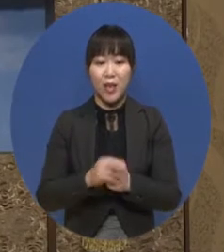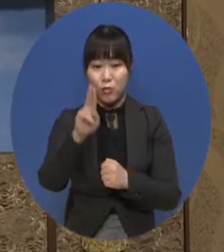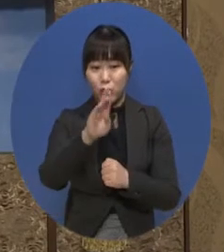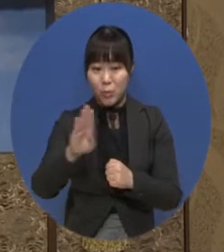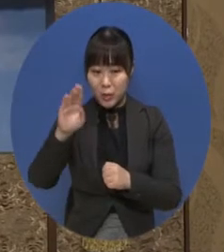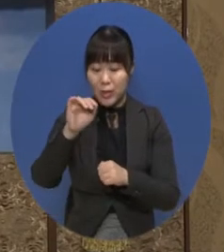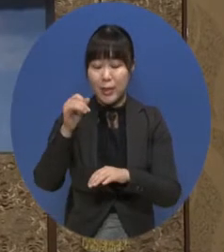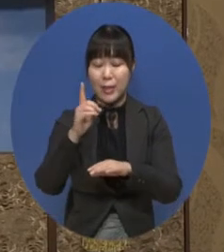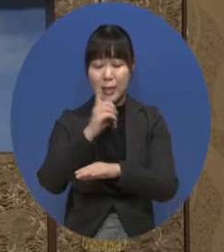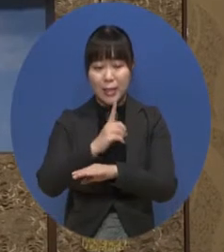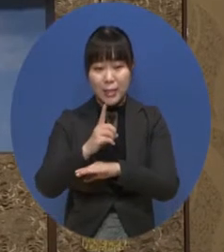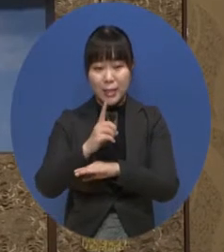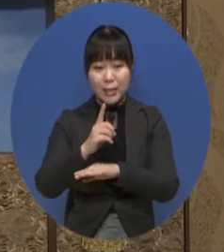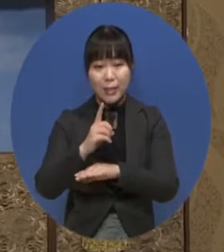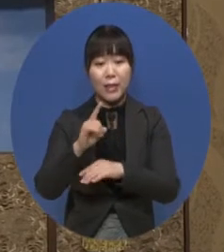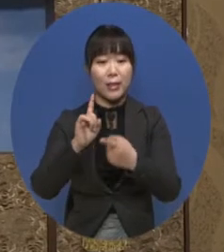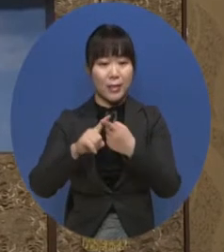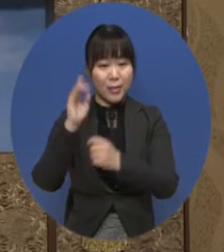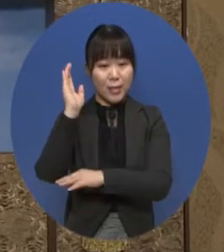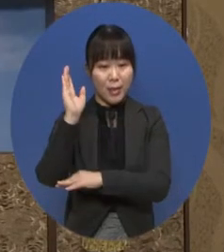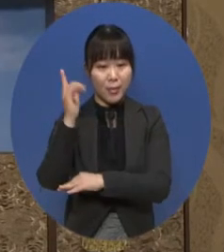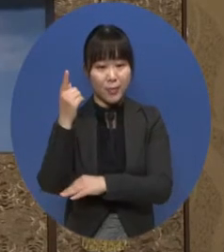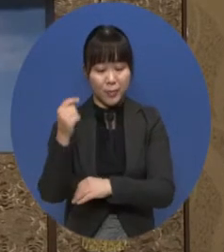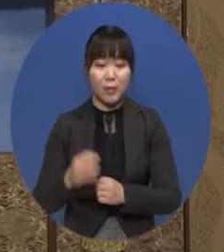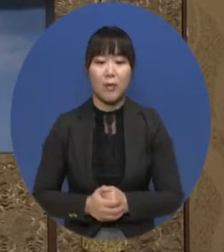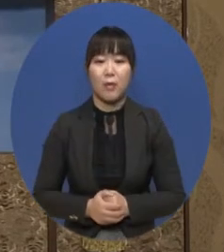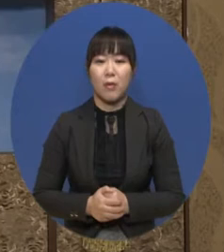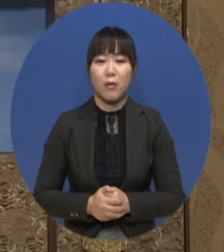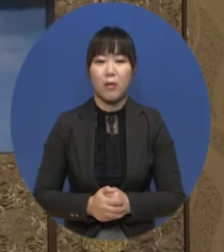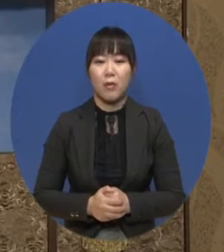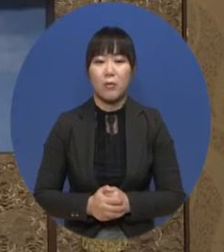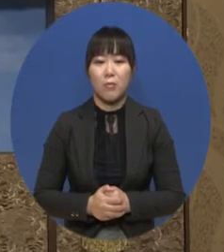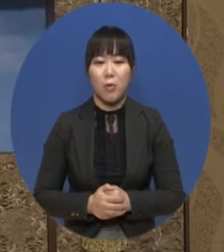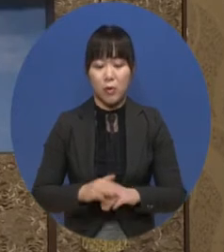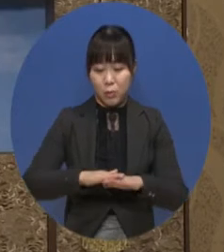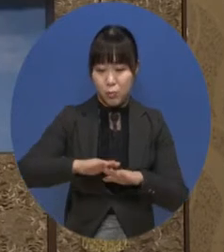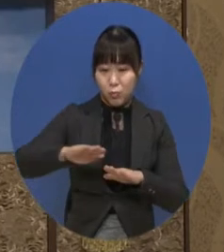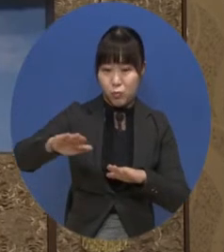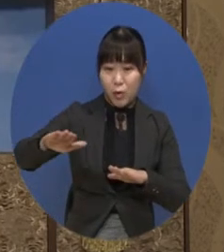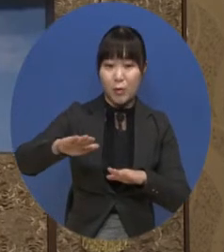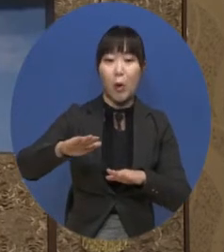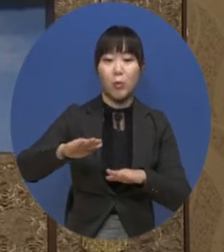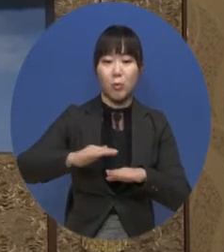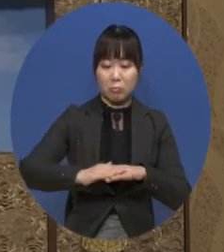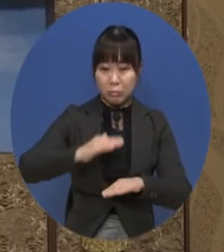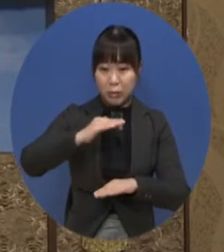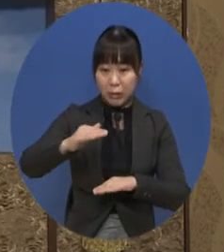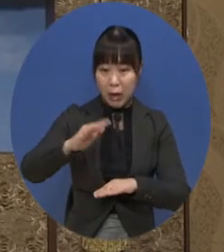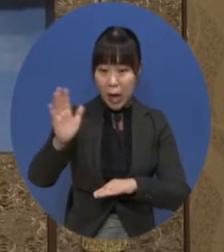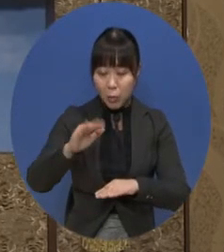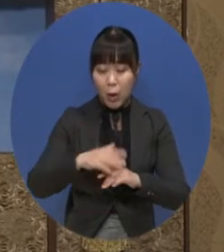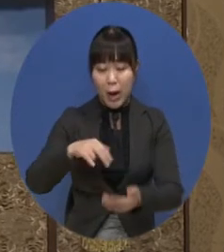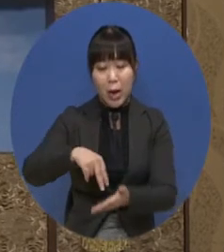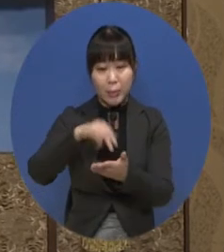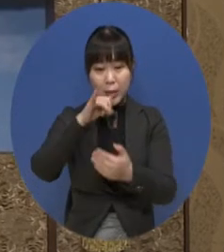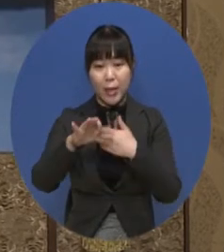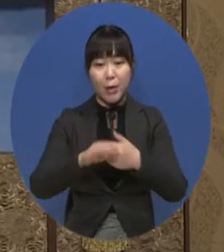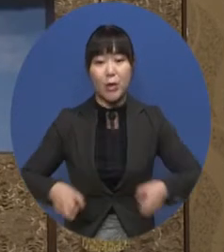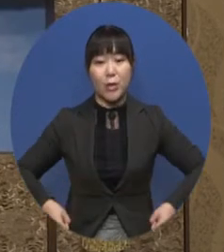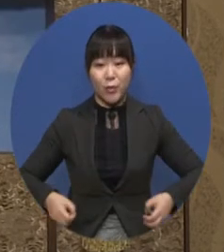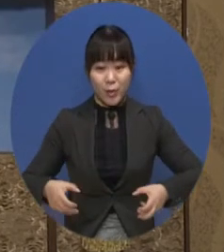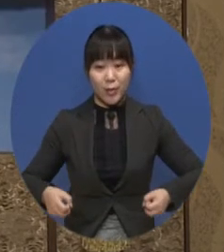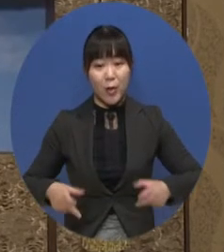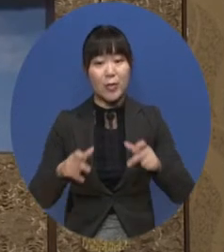디자인 얘기를 주로 많이 하잖아요. 네. 그러니까 경사로가 잘 되어 있고 턱이 없고 엘리베이터가 있으면 휠체어를